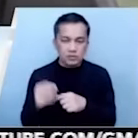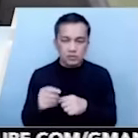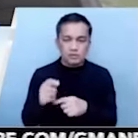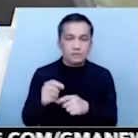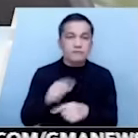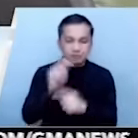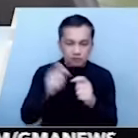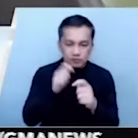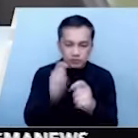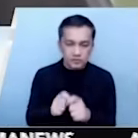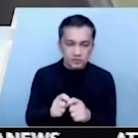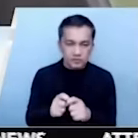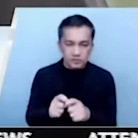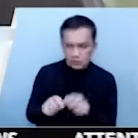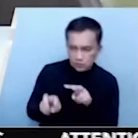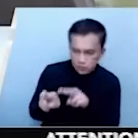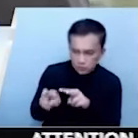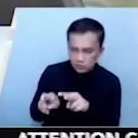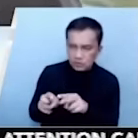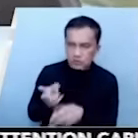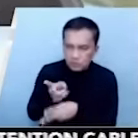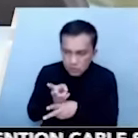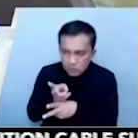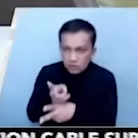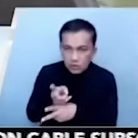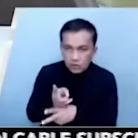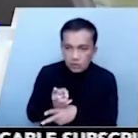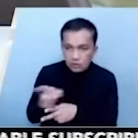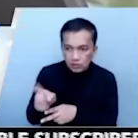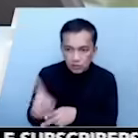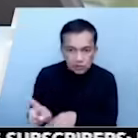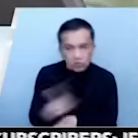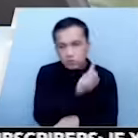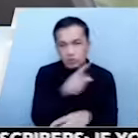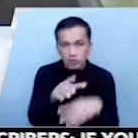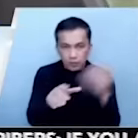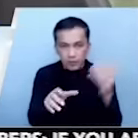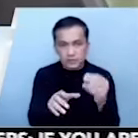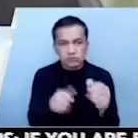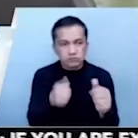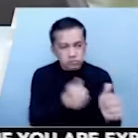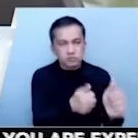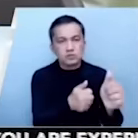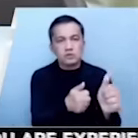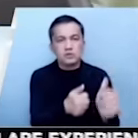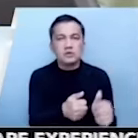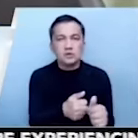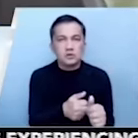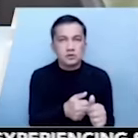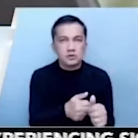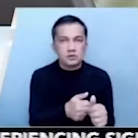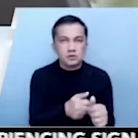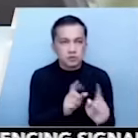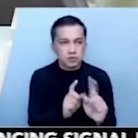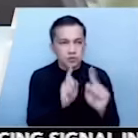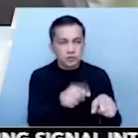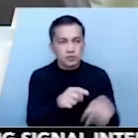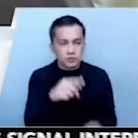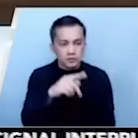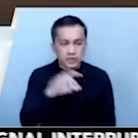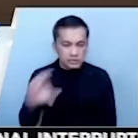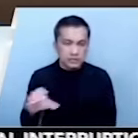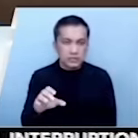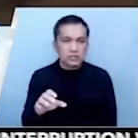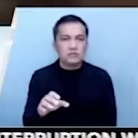our surveillance or stakeout, ay lumabas siya isang beses at kaya nasundan namin siya sa pumunta siya dito sa Pasay area at doon na namin siya